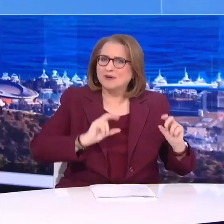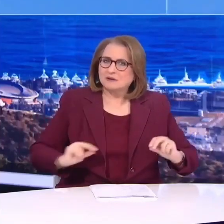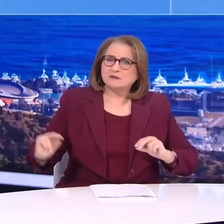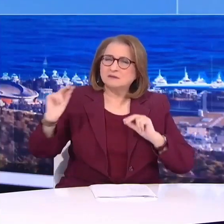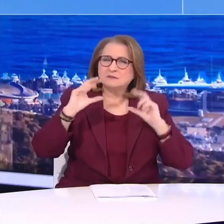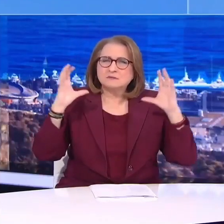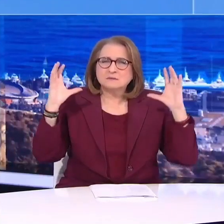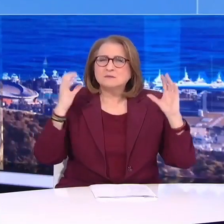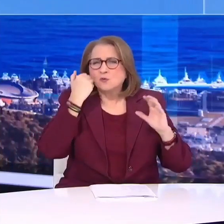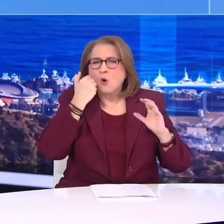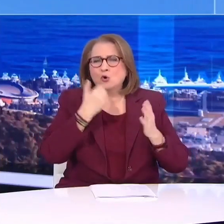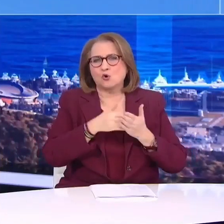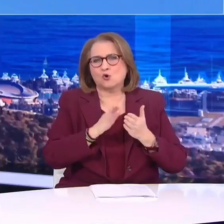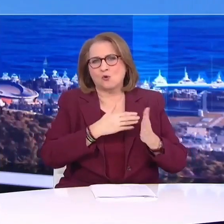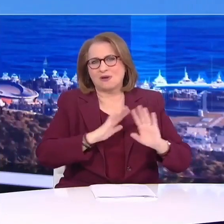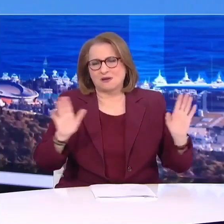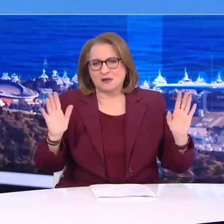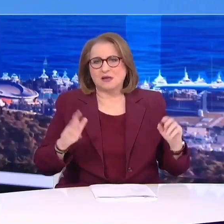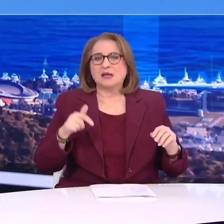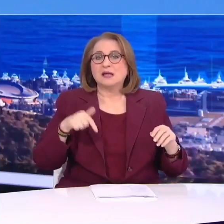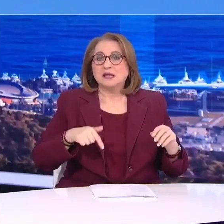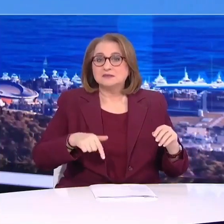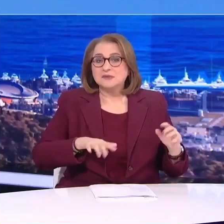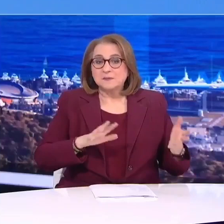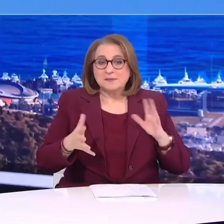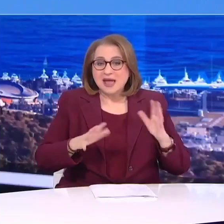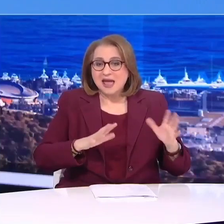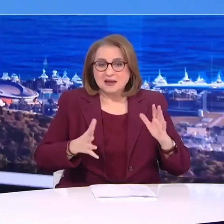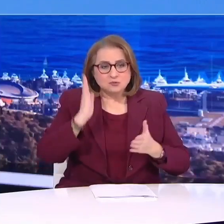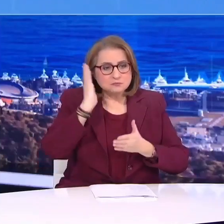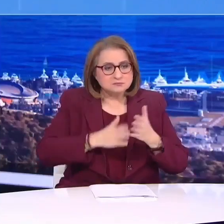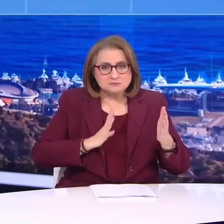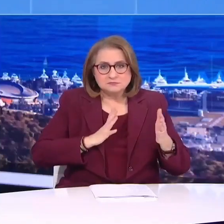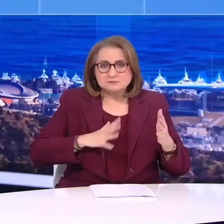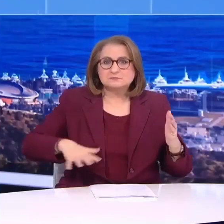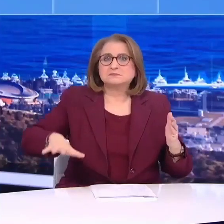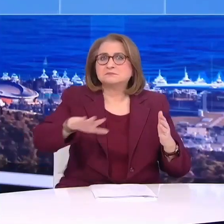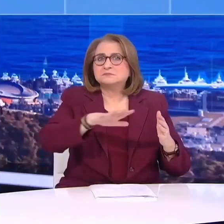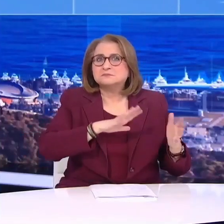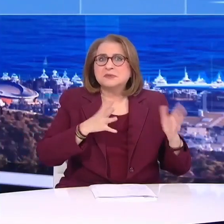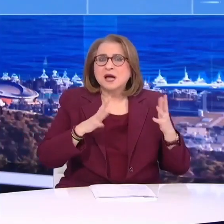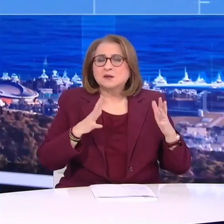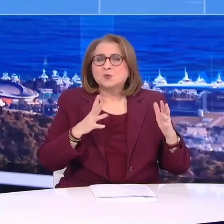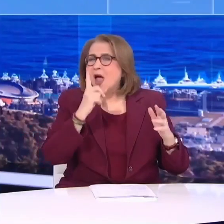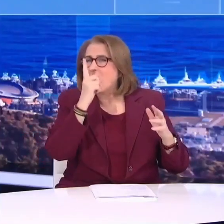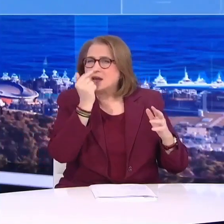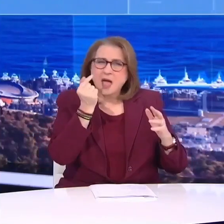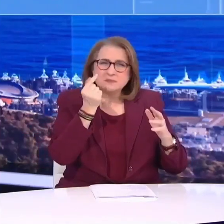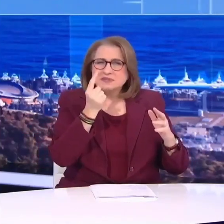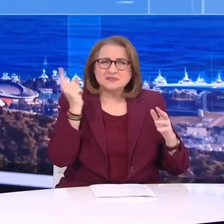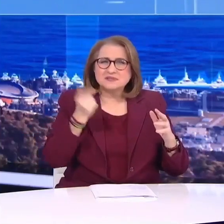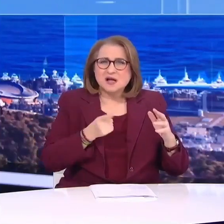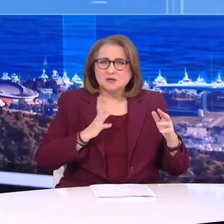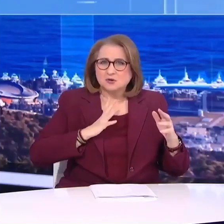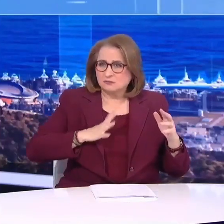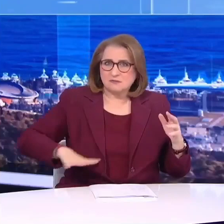του πληθυσμού της χώρας να νοσεί σήμερα, να αποτελεί ενεργό κρούσμα. Ο αριθμός των νοσηλευόμενων λόγω COVID, τόσο σε απλές κλίνες όσο και στις